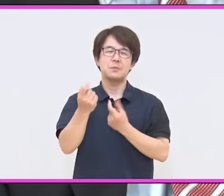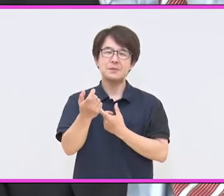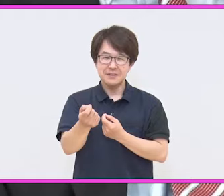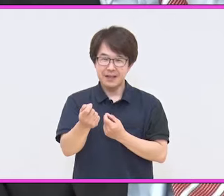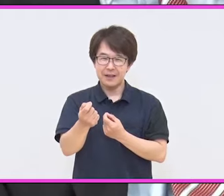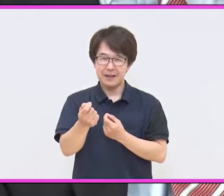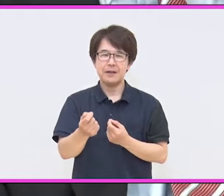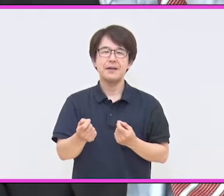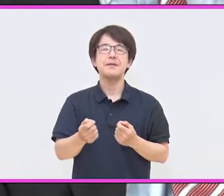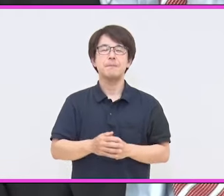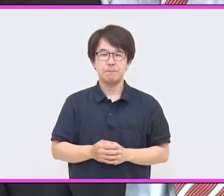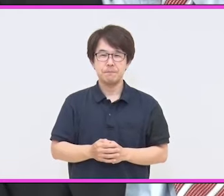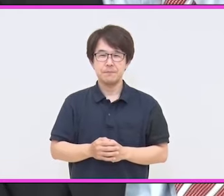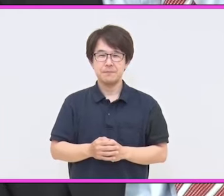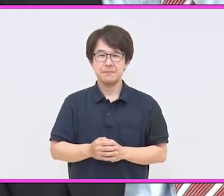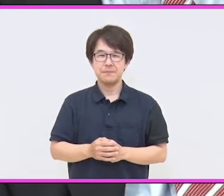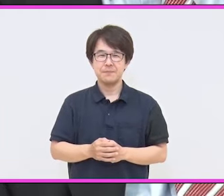り